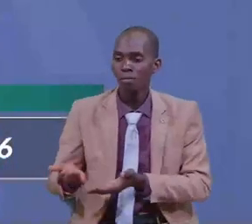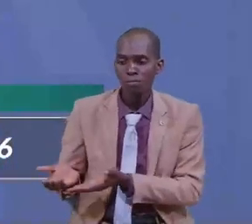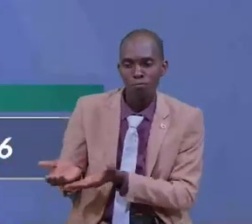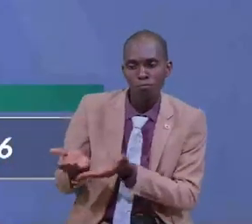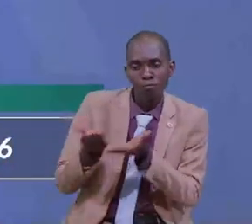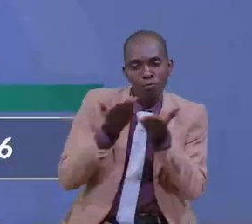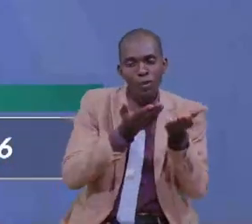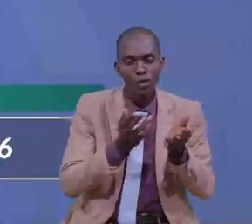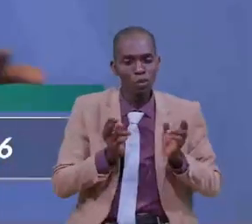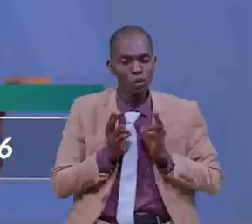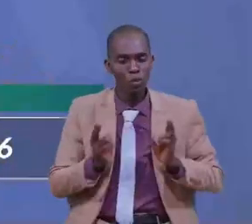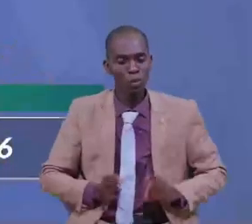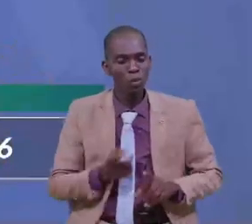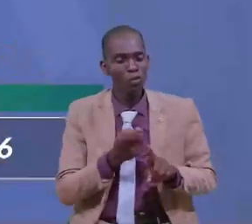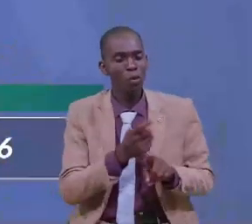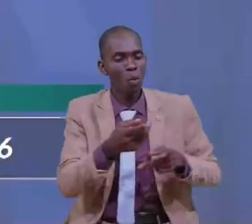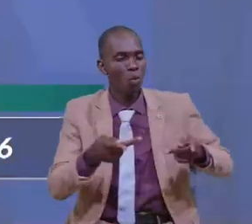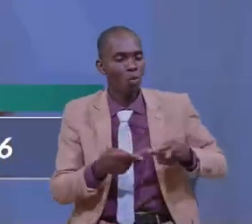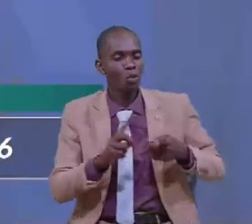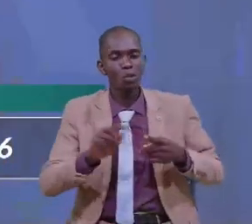qui portent